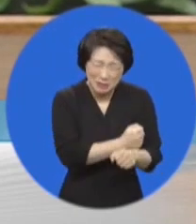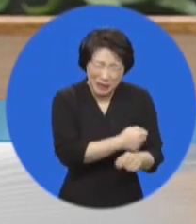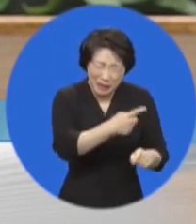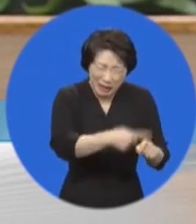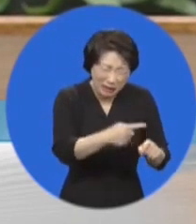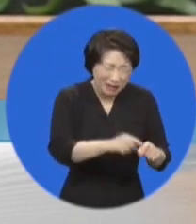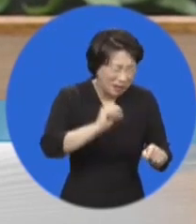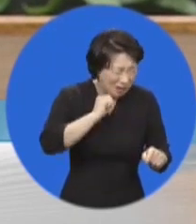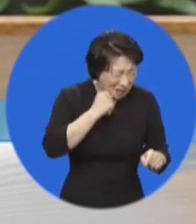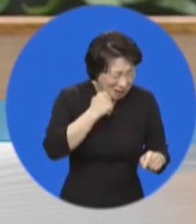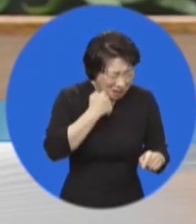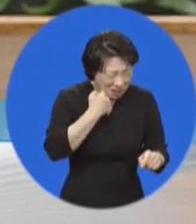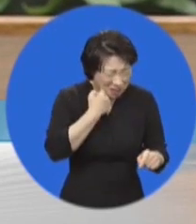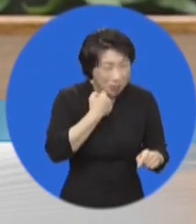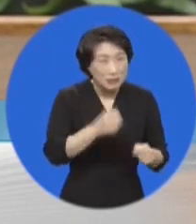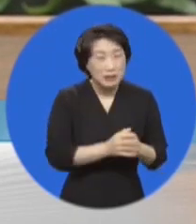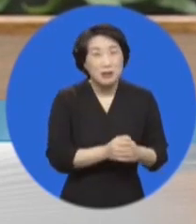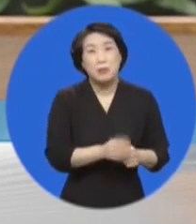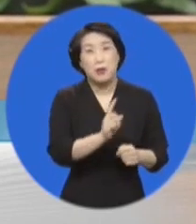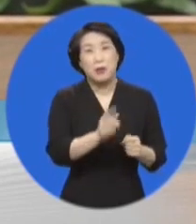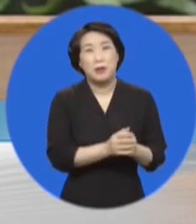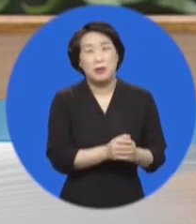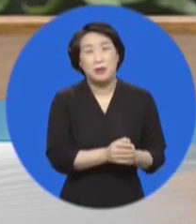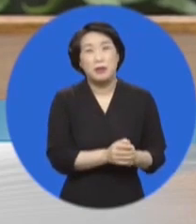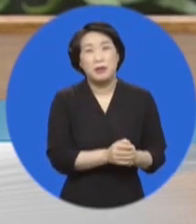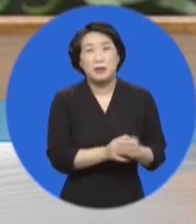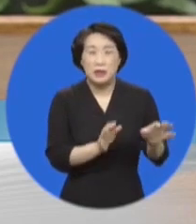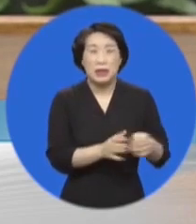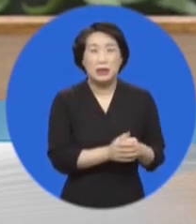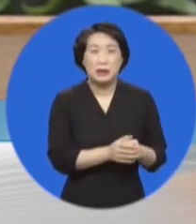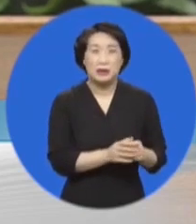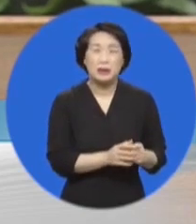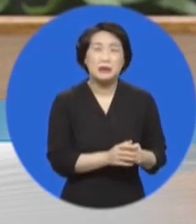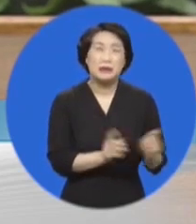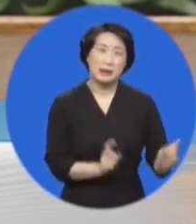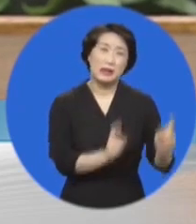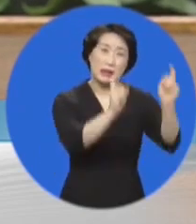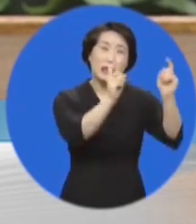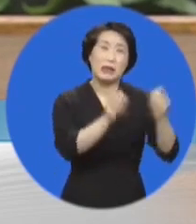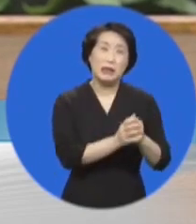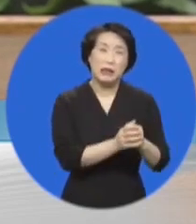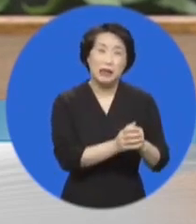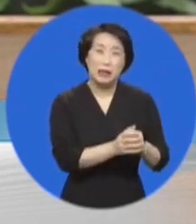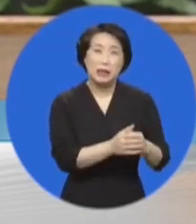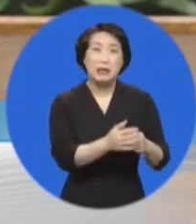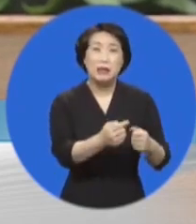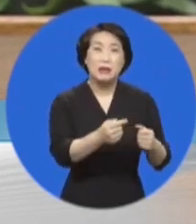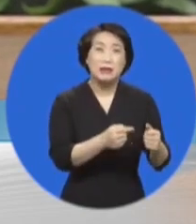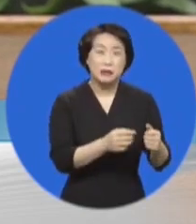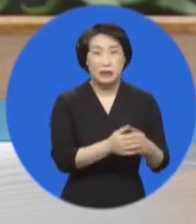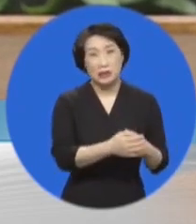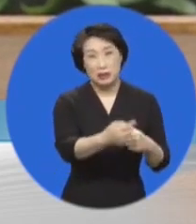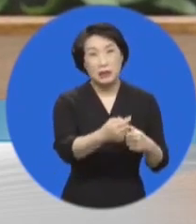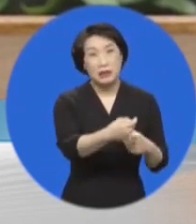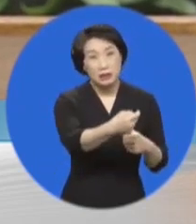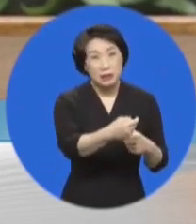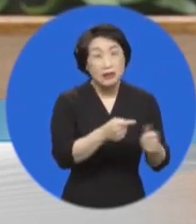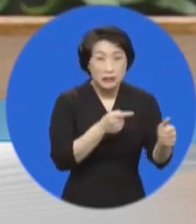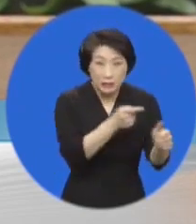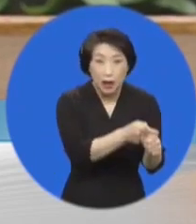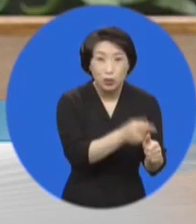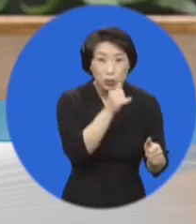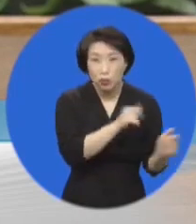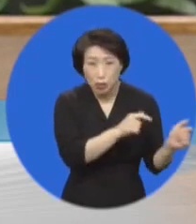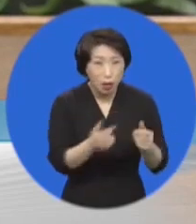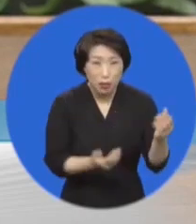시달리다 싸움질도 벌어지고 살인도 나고 별짓이 다 나죠. 그러나 하나님이